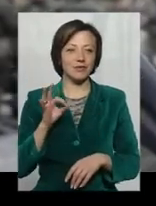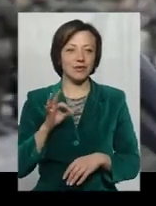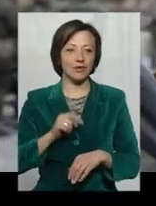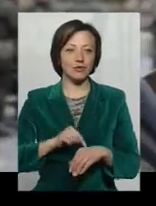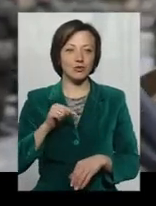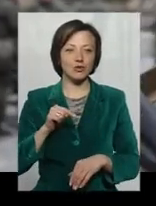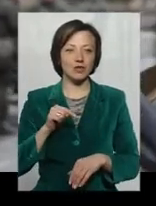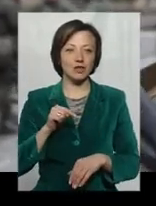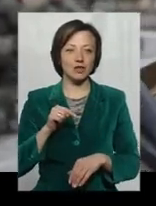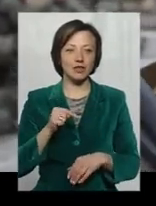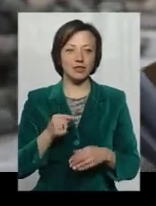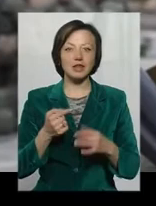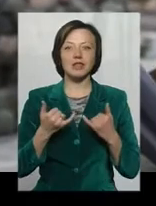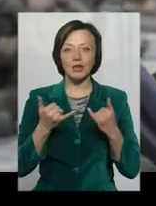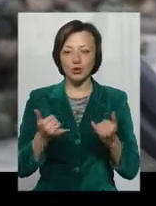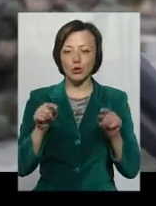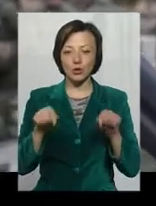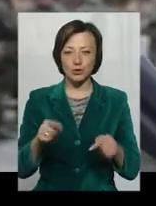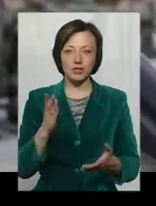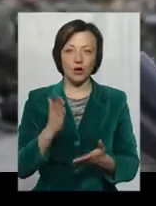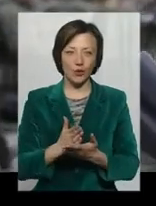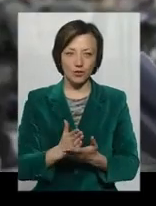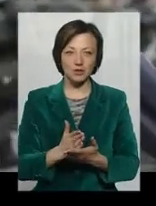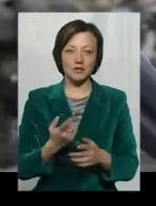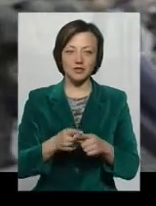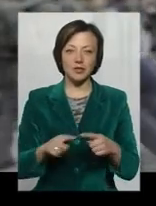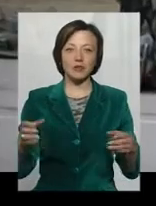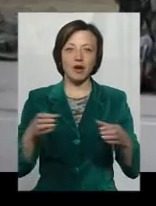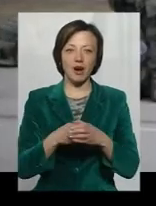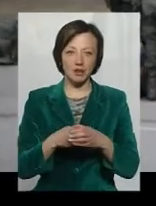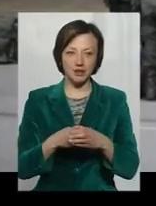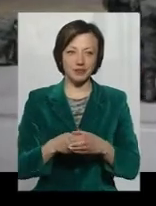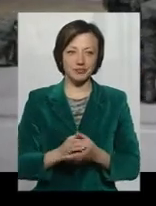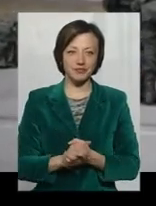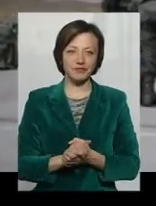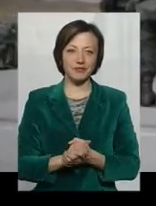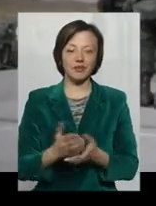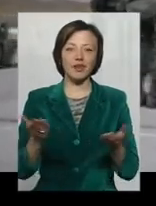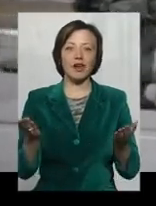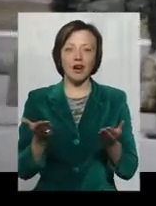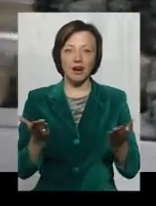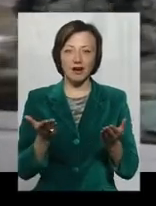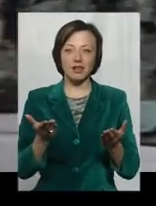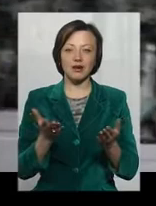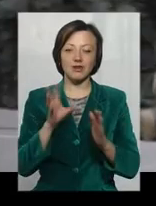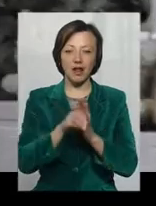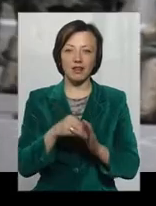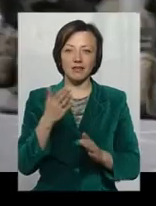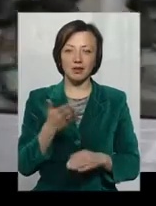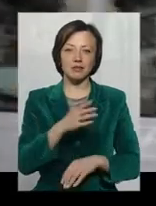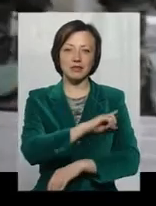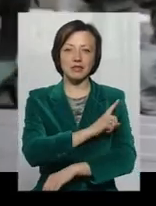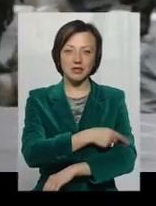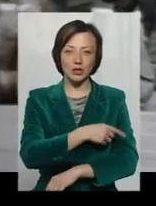ти для цього народжений, ти для цього тут знаходишся, в цій бригаді, яка вклала в тебе силу, душу, в цій